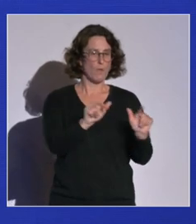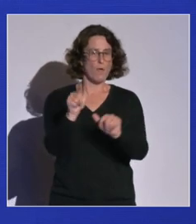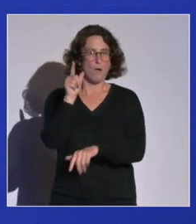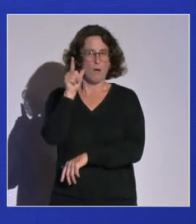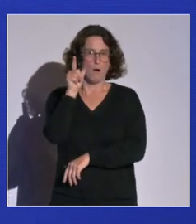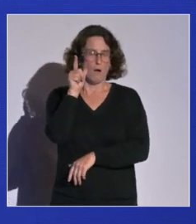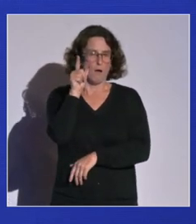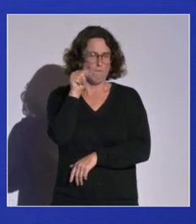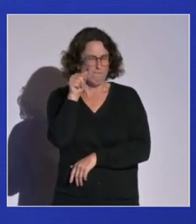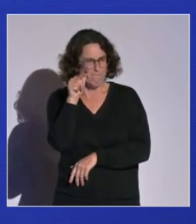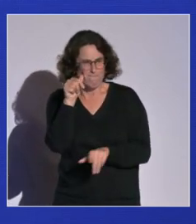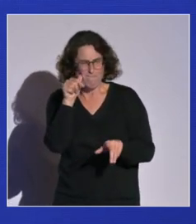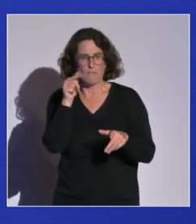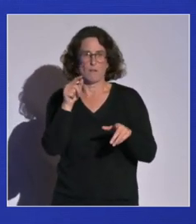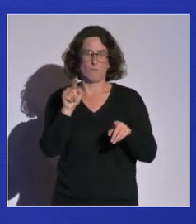découragent quelquefois.